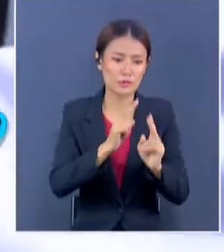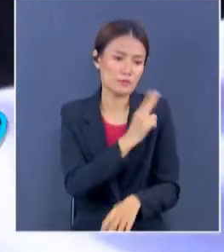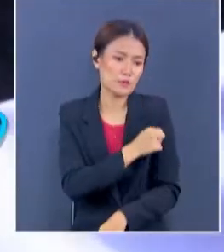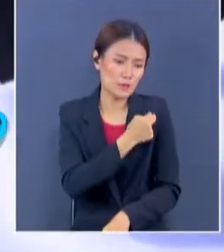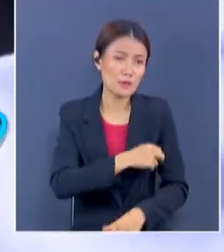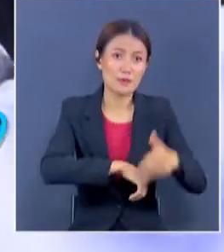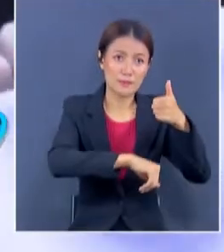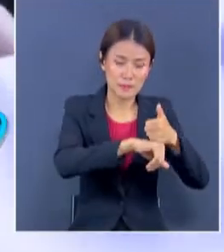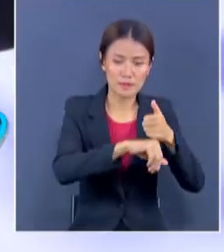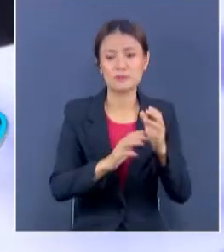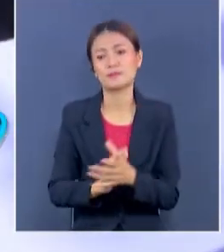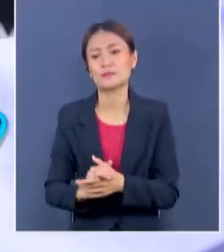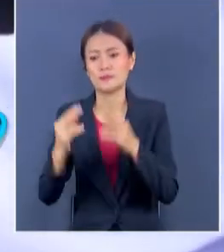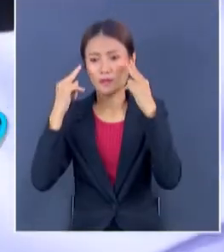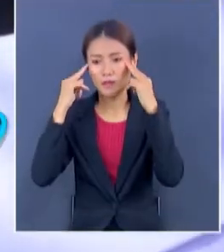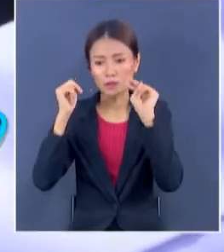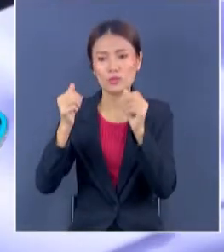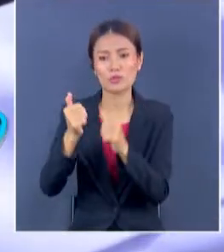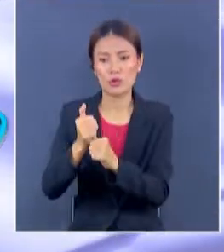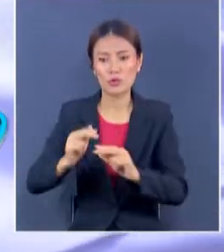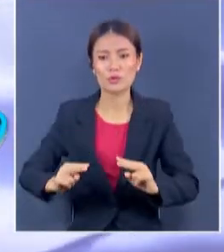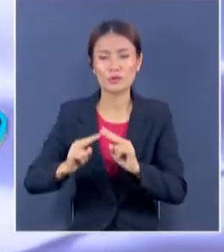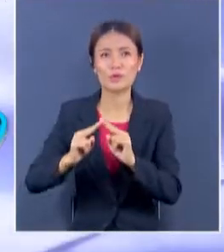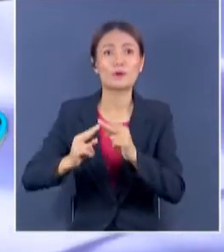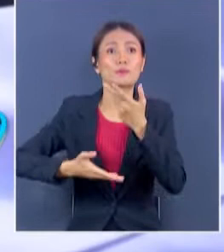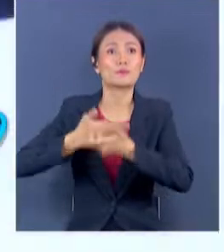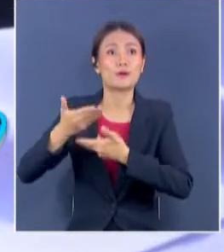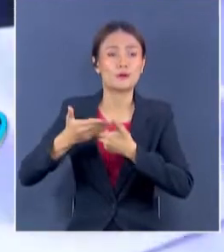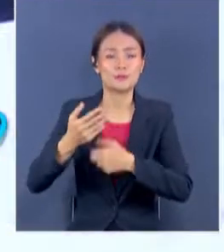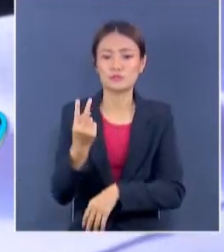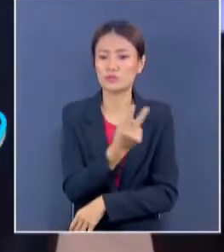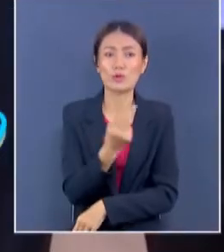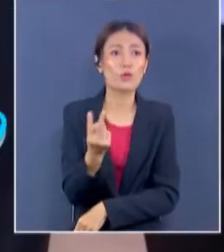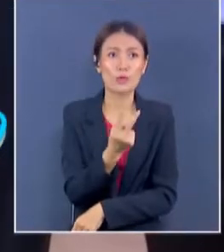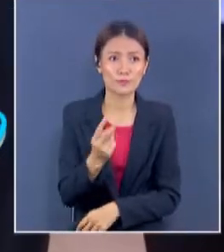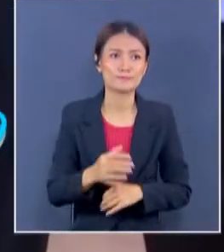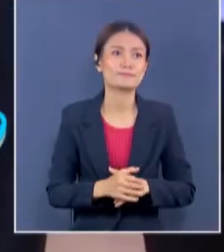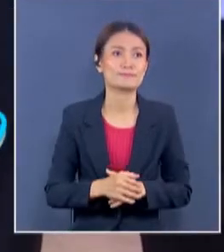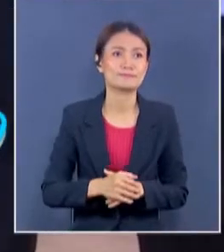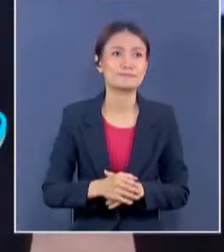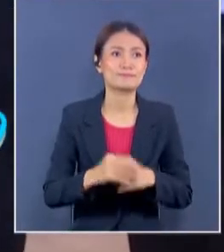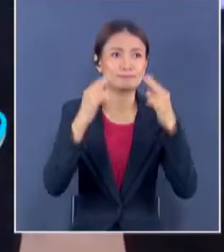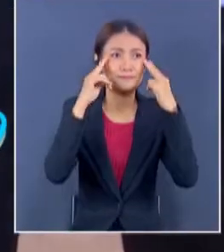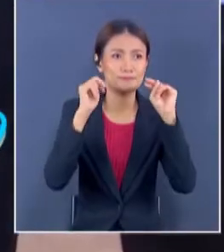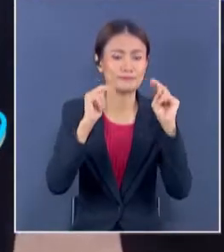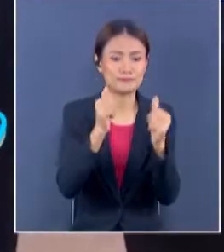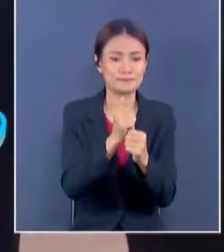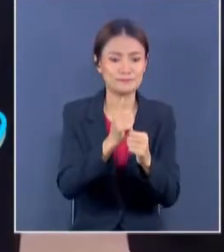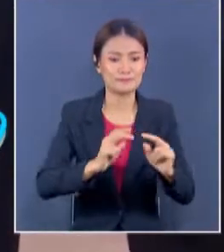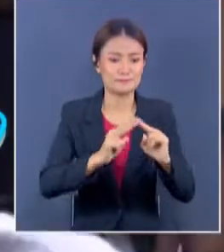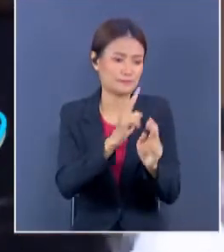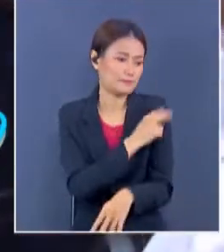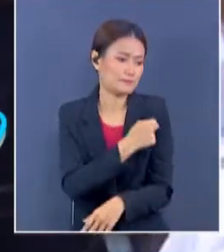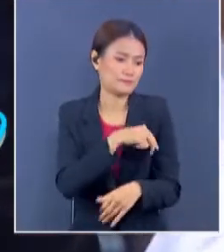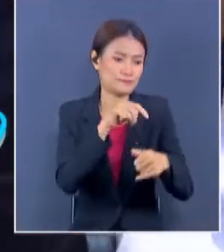ษฐ์ซึ่งนายอนุทินชาญวีรกูลรองนายกรัฐมนตรีแล้วก็รัฐมนตรีสาธารณสุขเนี่ยนะครับที่ติดโ